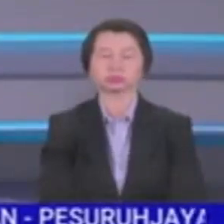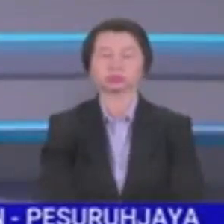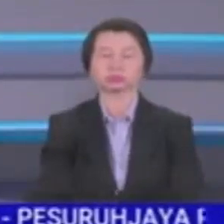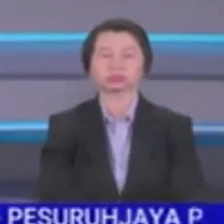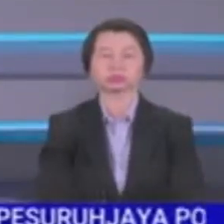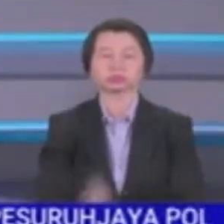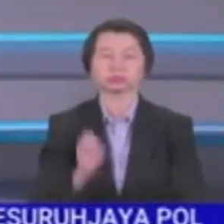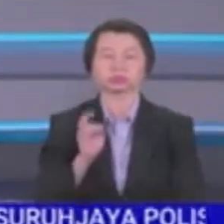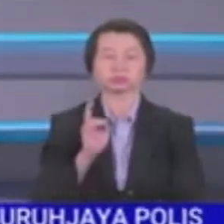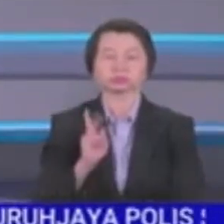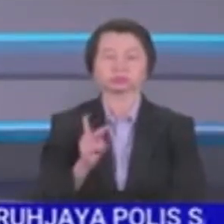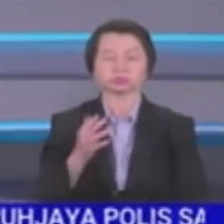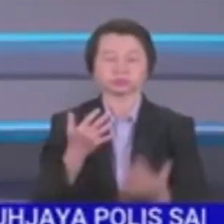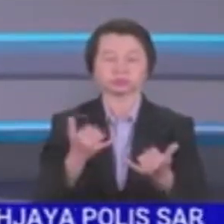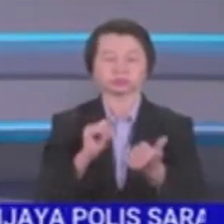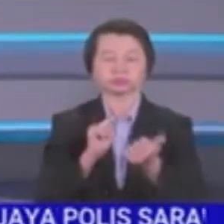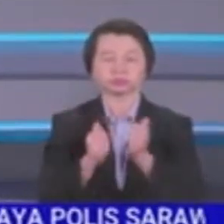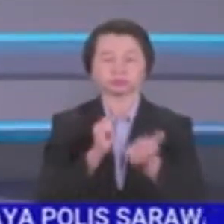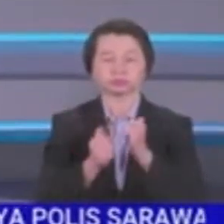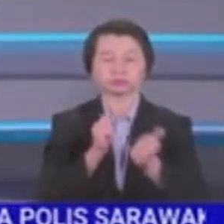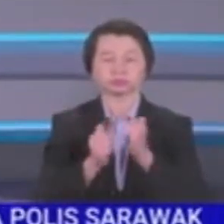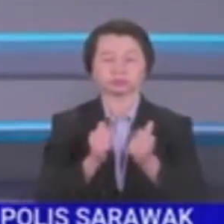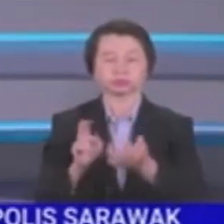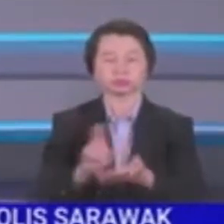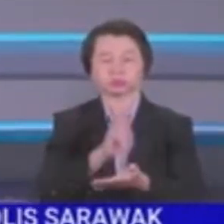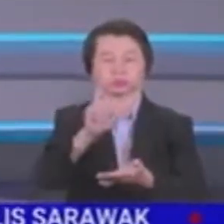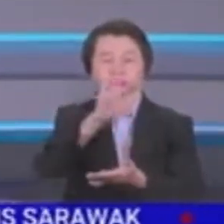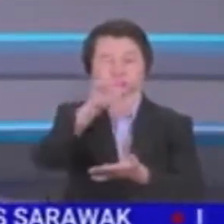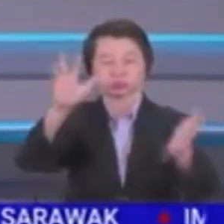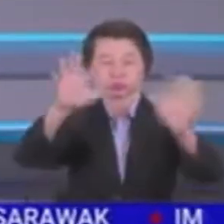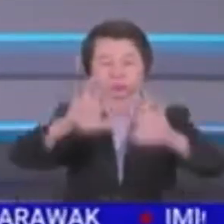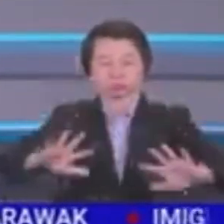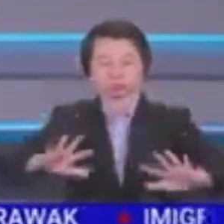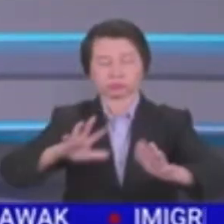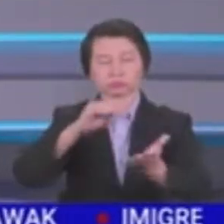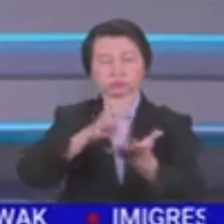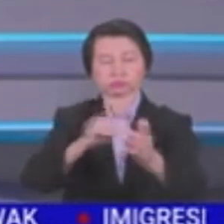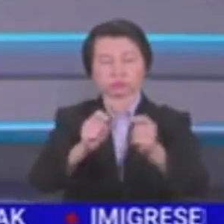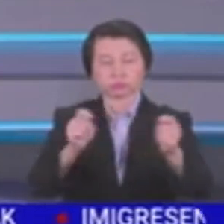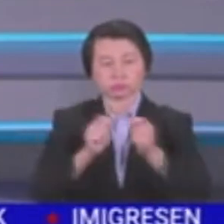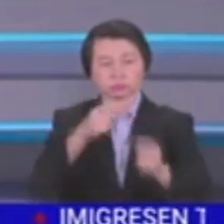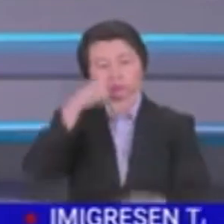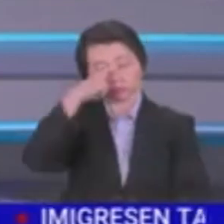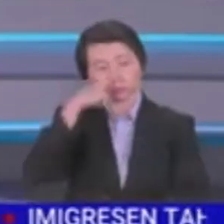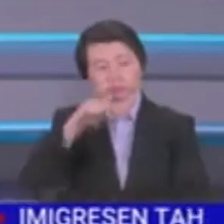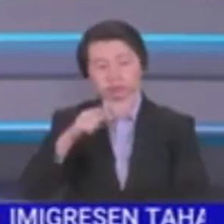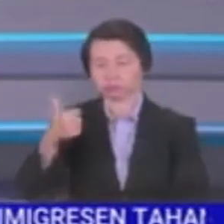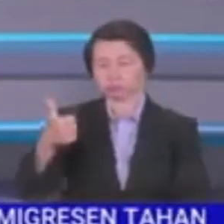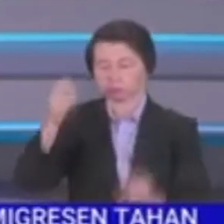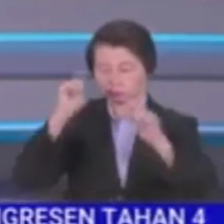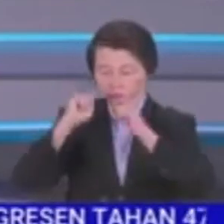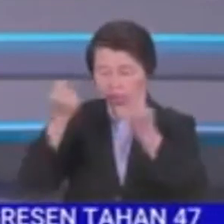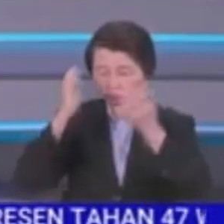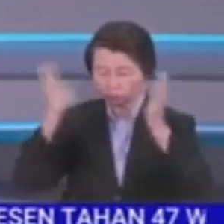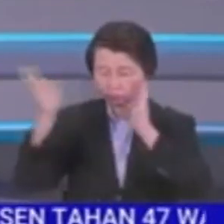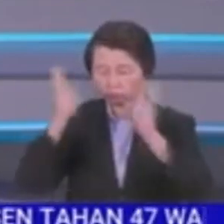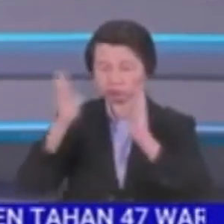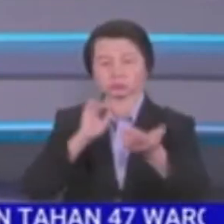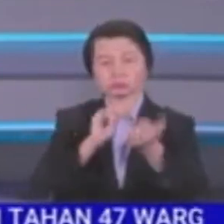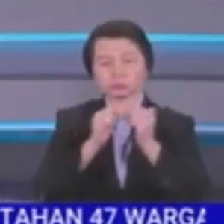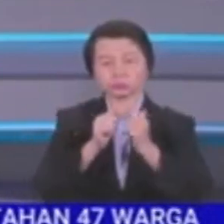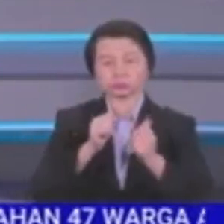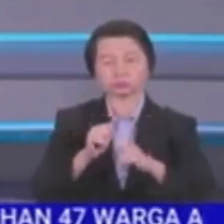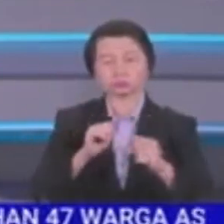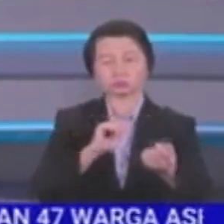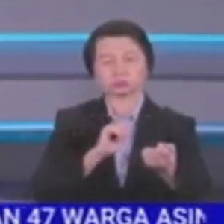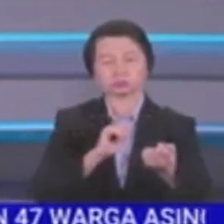yang baik kita beralih ke perkembangan suka jadi fashion di Thailand kecemerlangan konten belisia pada teman saya